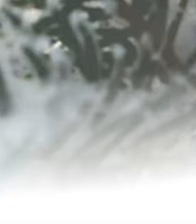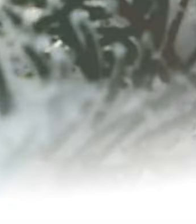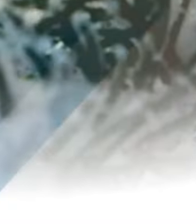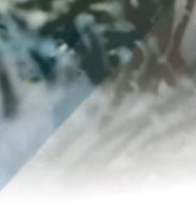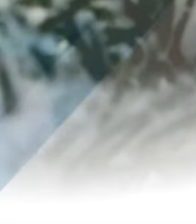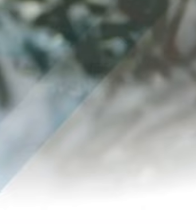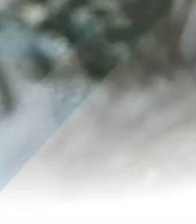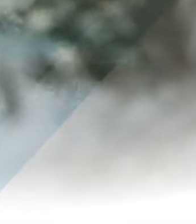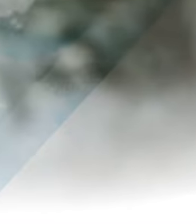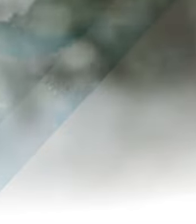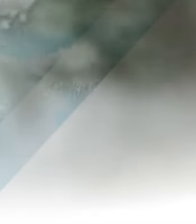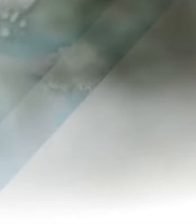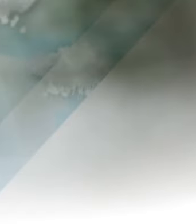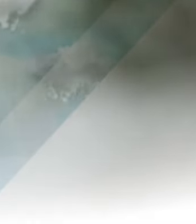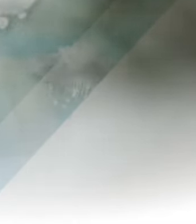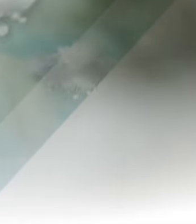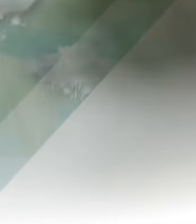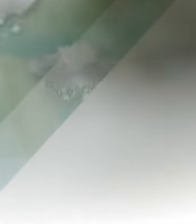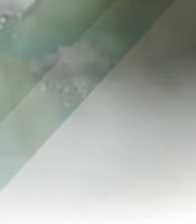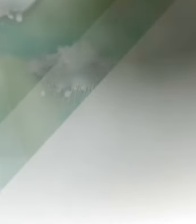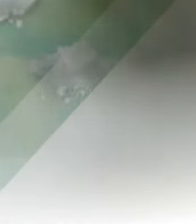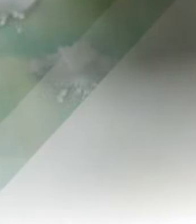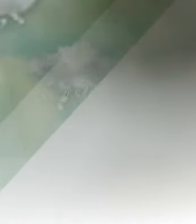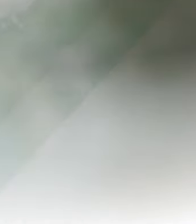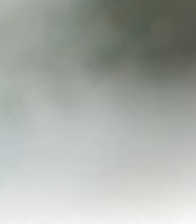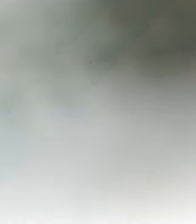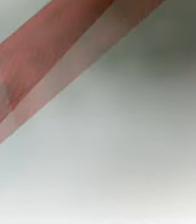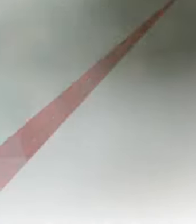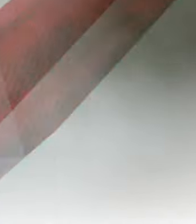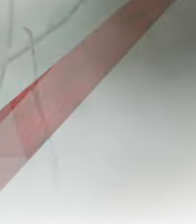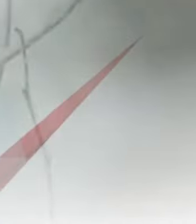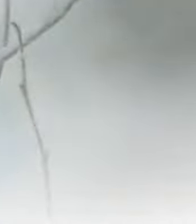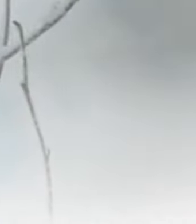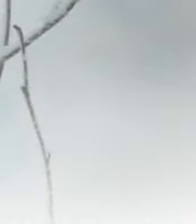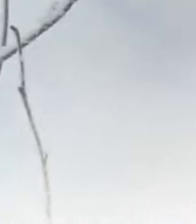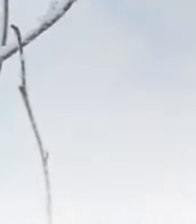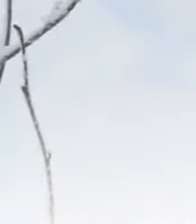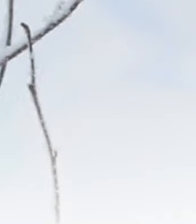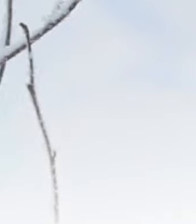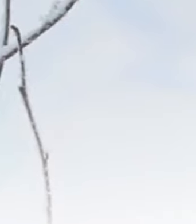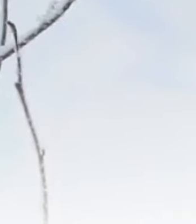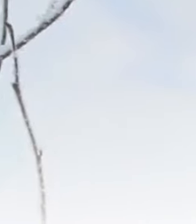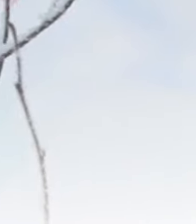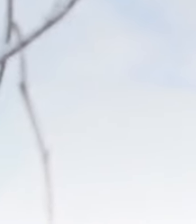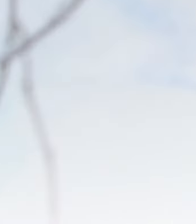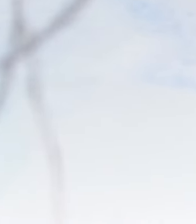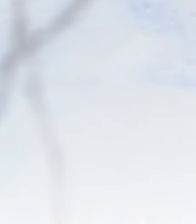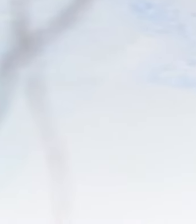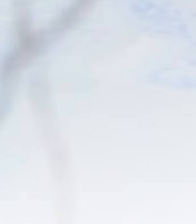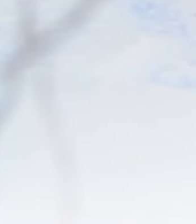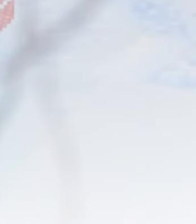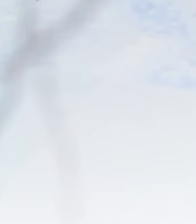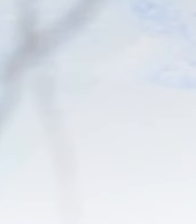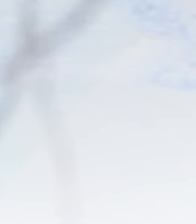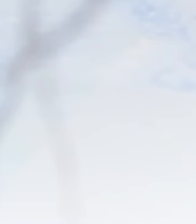ўзаємадносін. Дзень спрыяльны для узнікнення новых знайомстваў і сувязей, а таксама для заключэння шлюпу і дзялавых